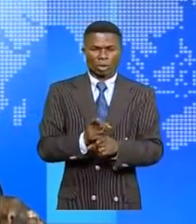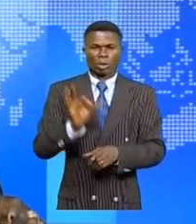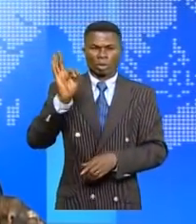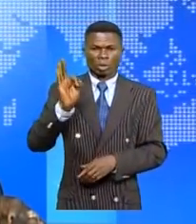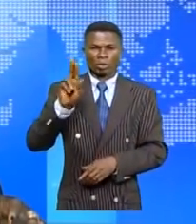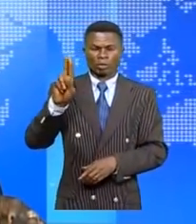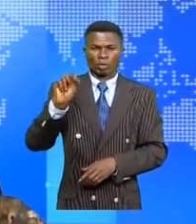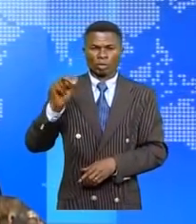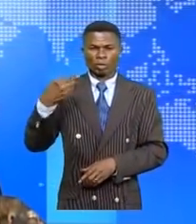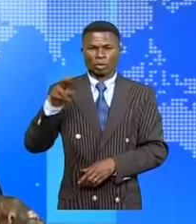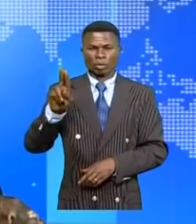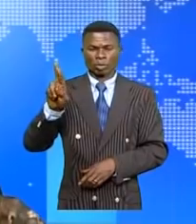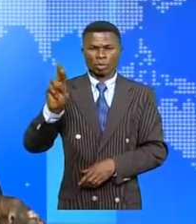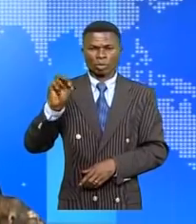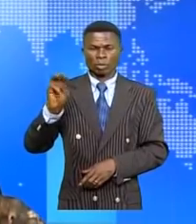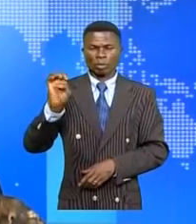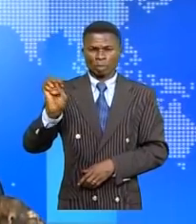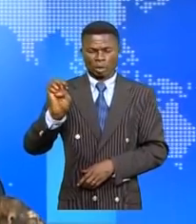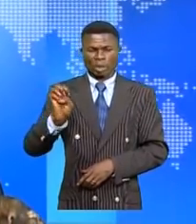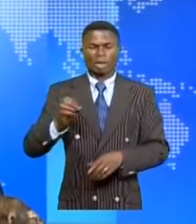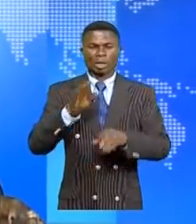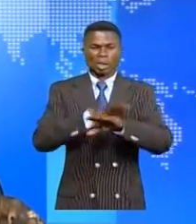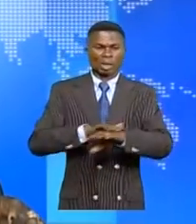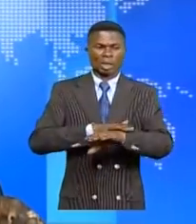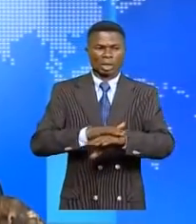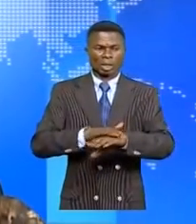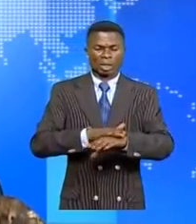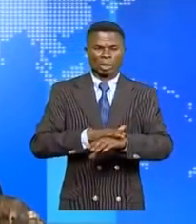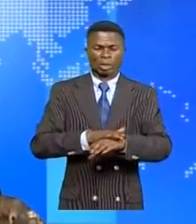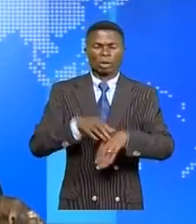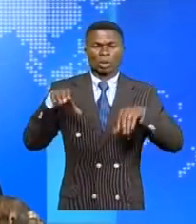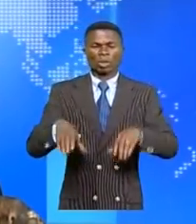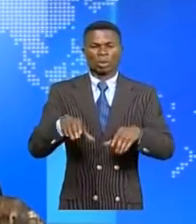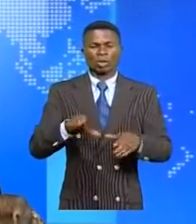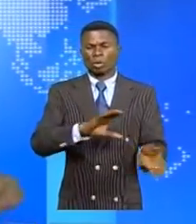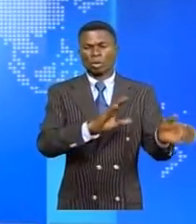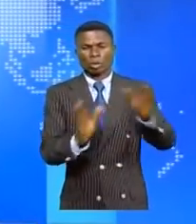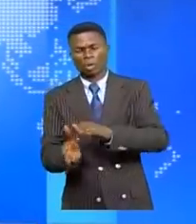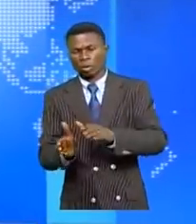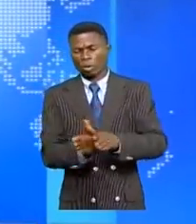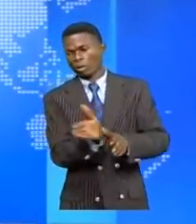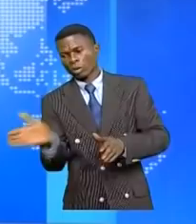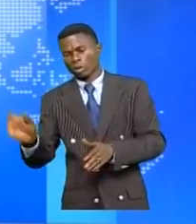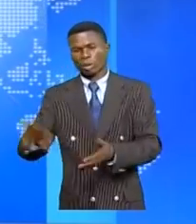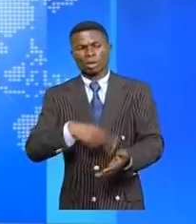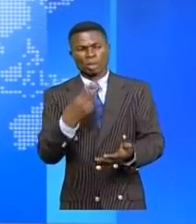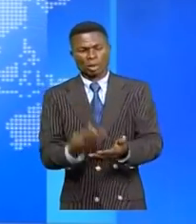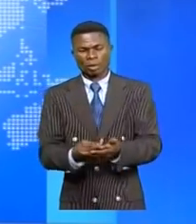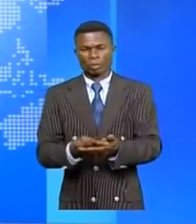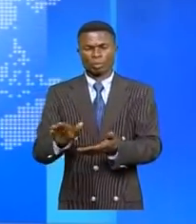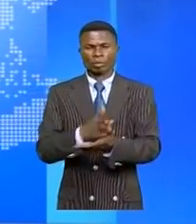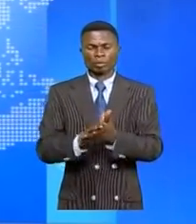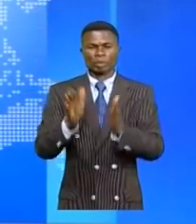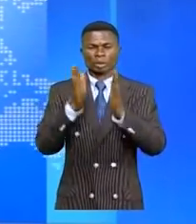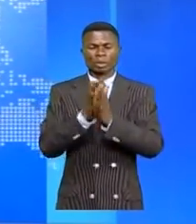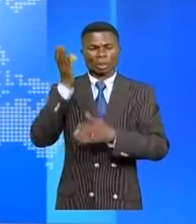Fongoromé. Un train marchandise de la Société nationale des chemins de fer du Congo a déraillé entre des